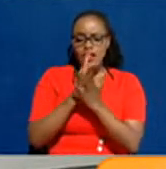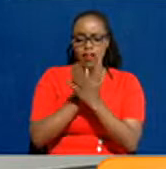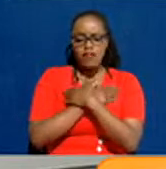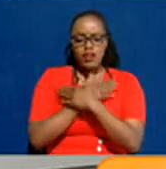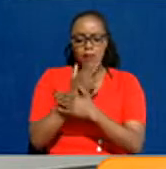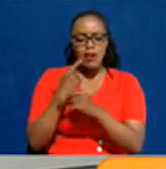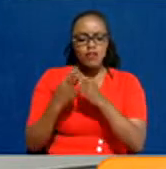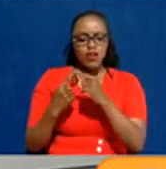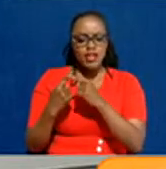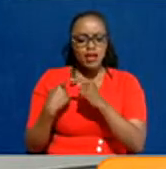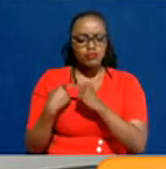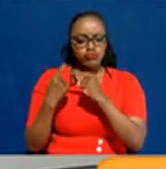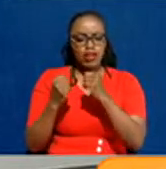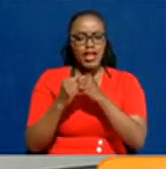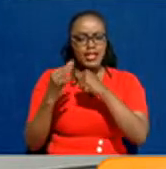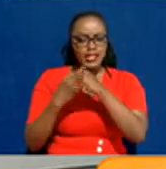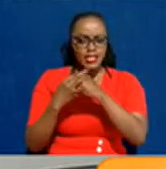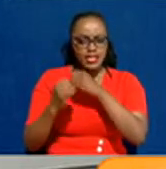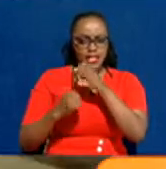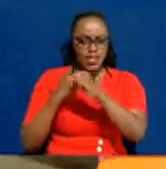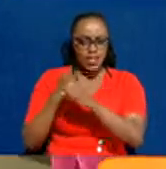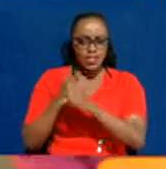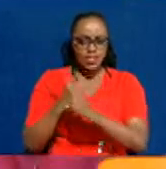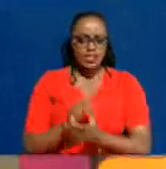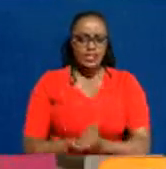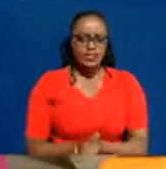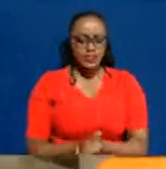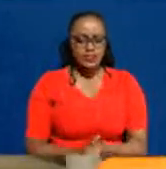wa miaka 18.